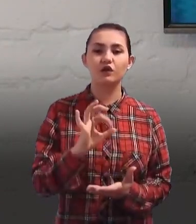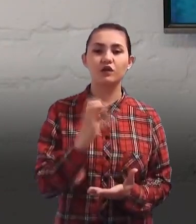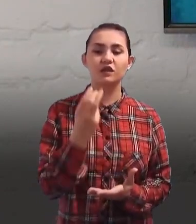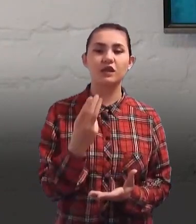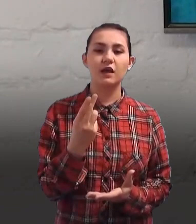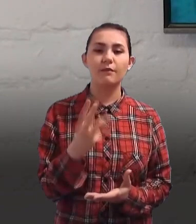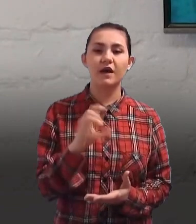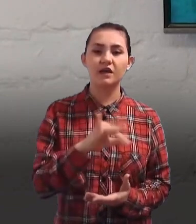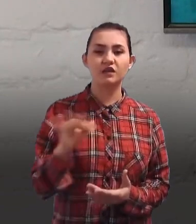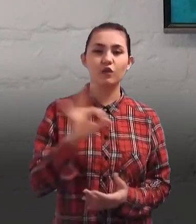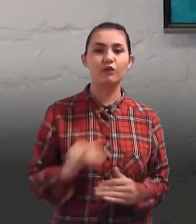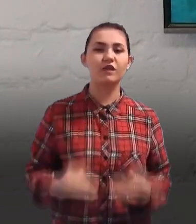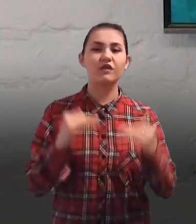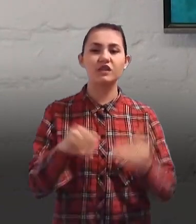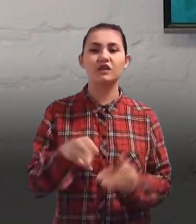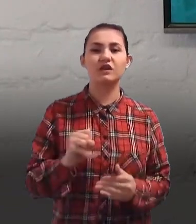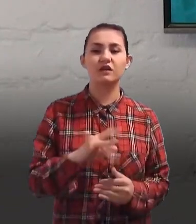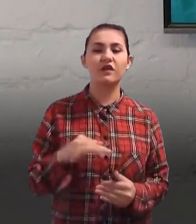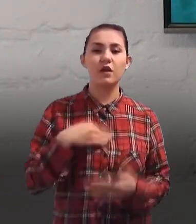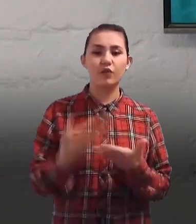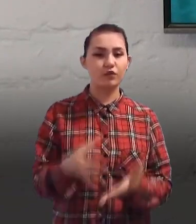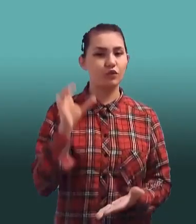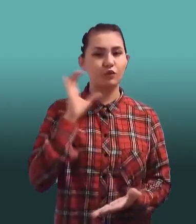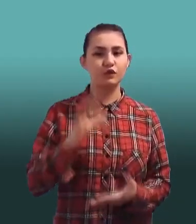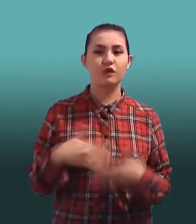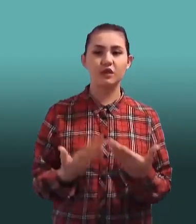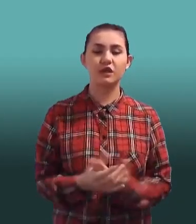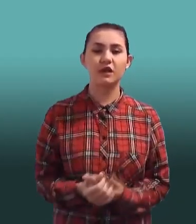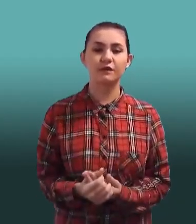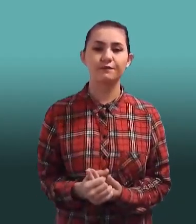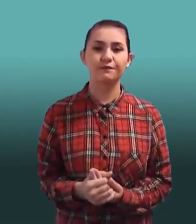новину про підвищення тарифу, я пропоную послухати далі.